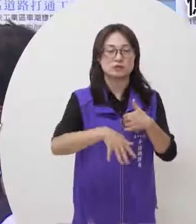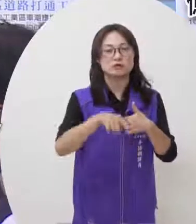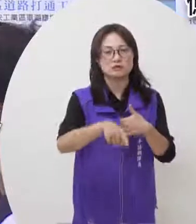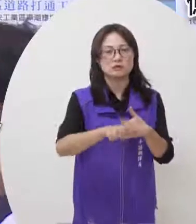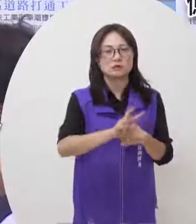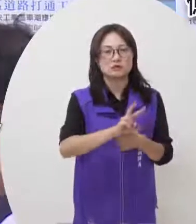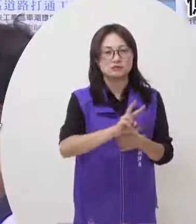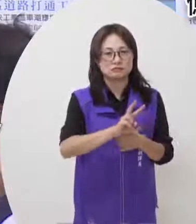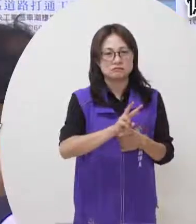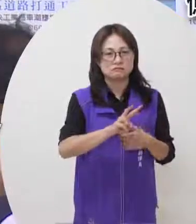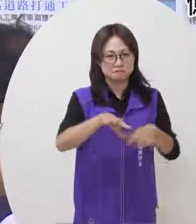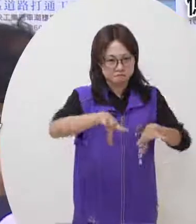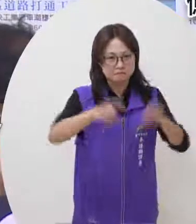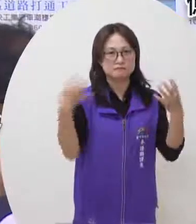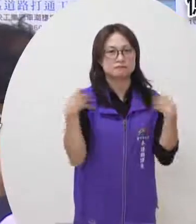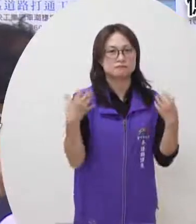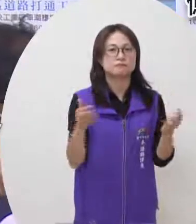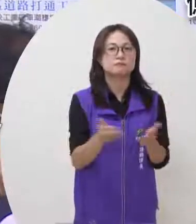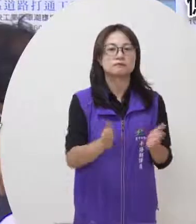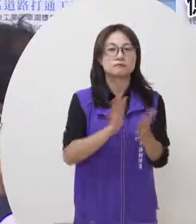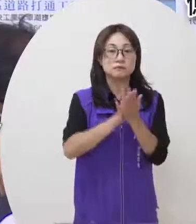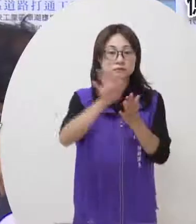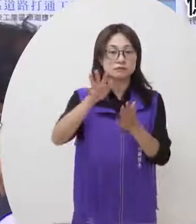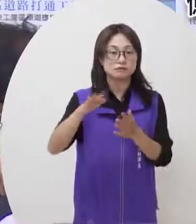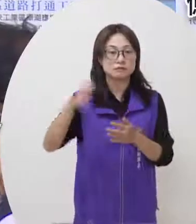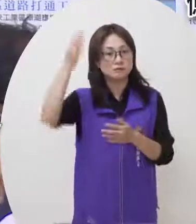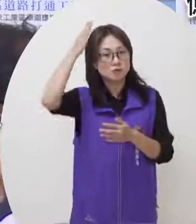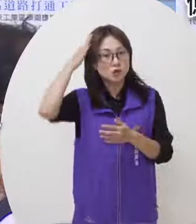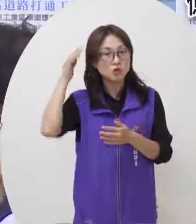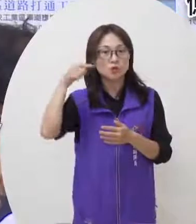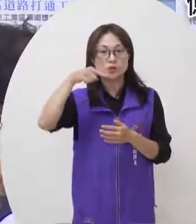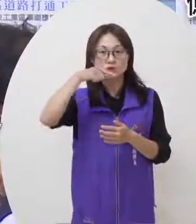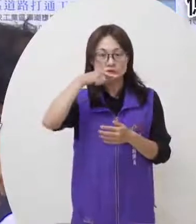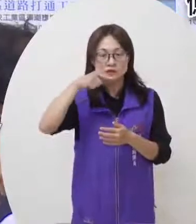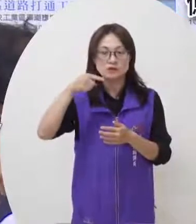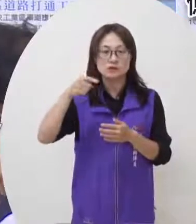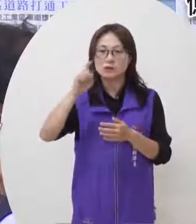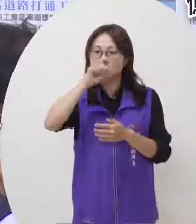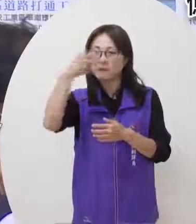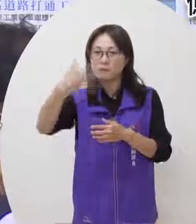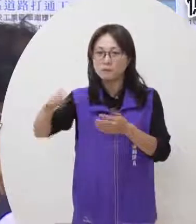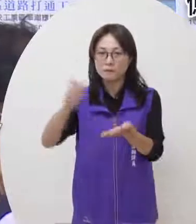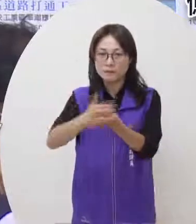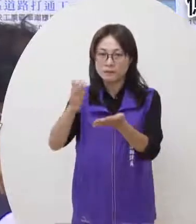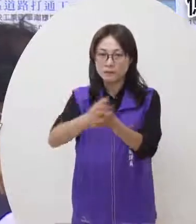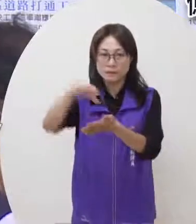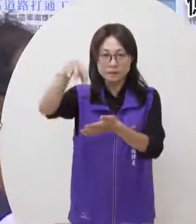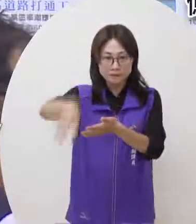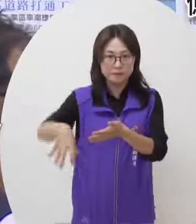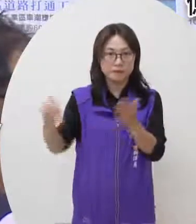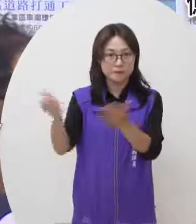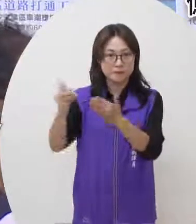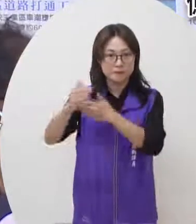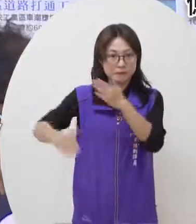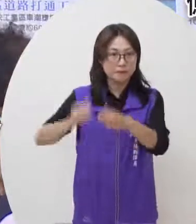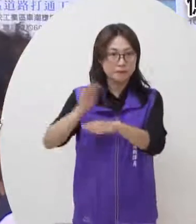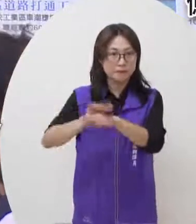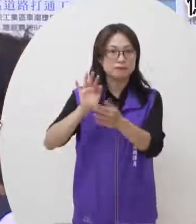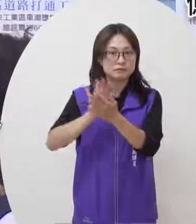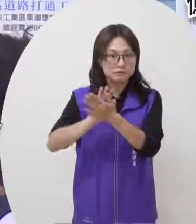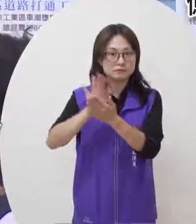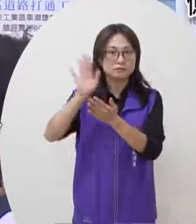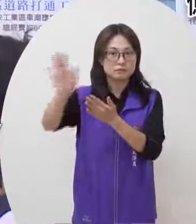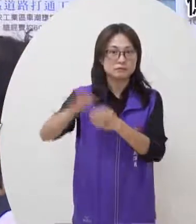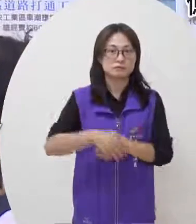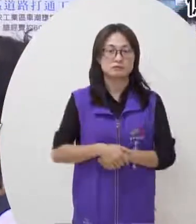理。好，那未来乌日系统建好，乌日污水站就是水资源处理中心建好之后，其实它全